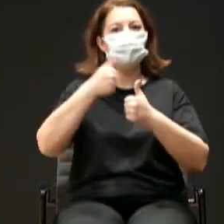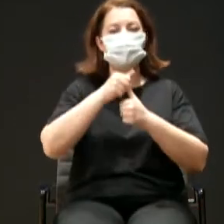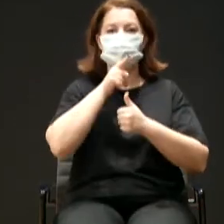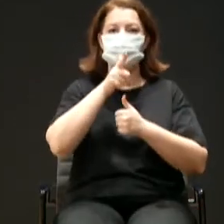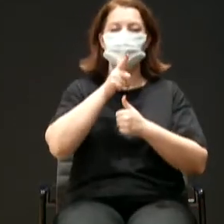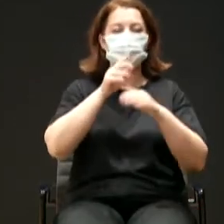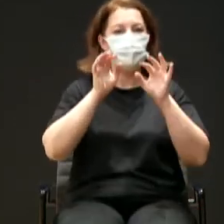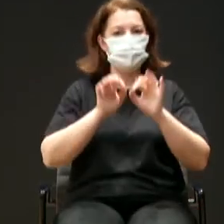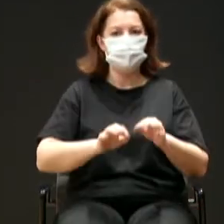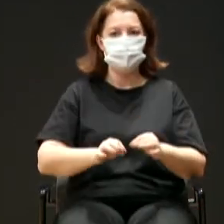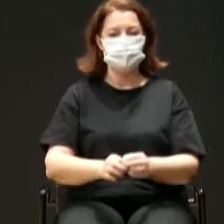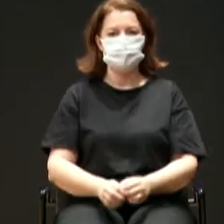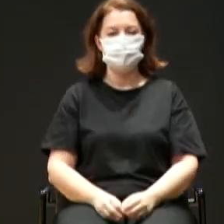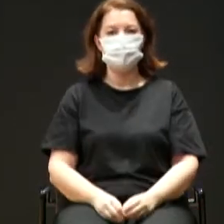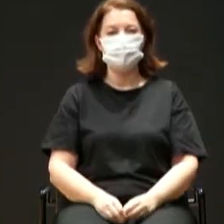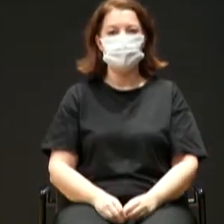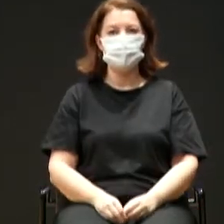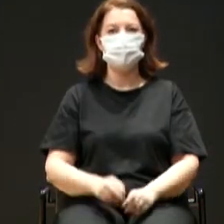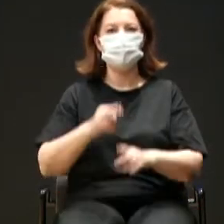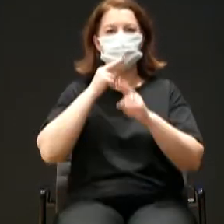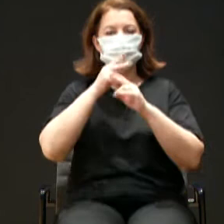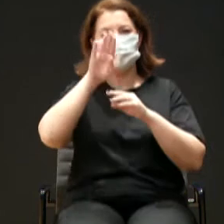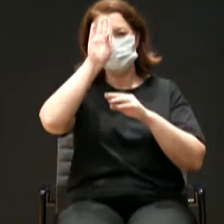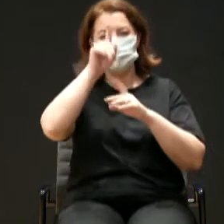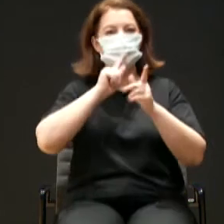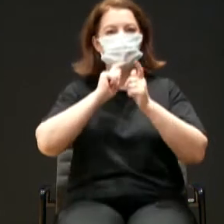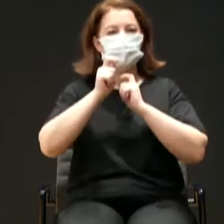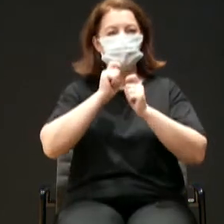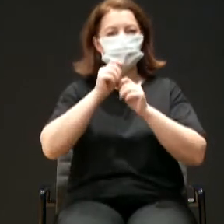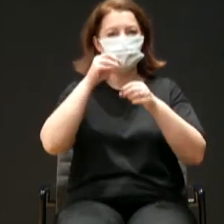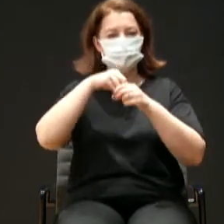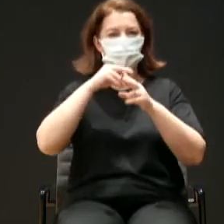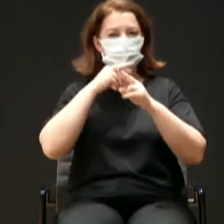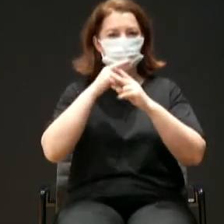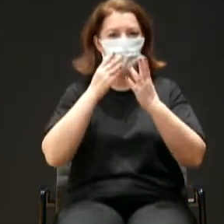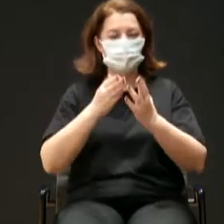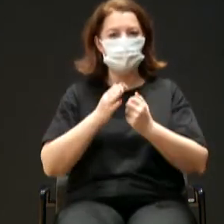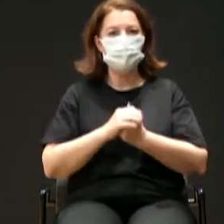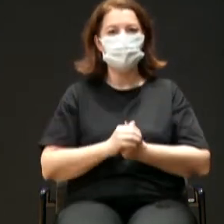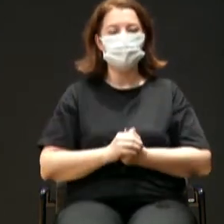başladı. Konuşmada İstanbul Sözleşmesi'ni konuşurken